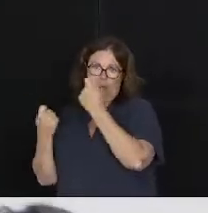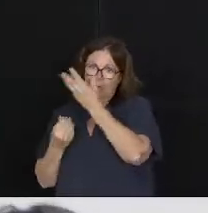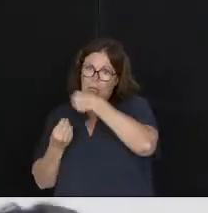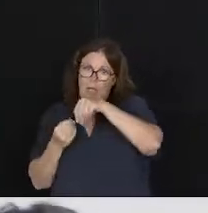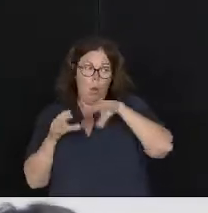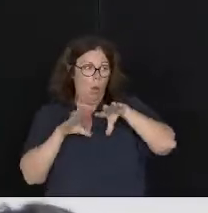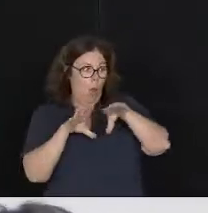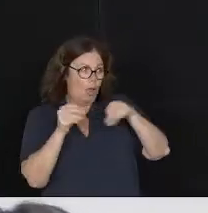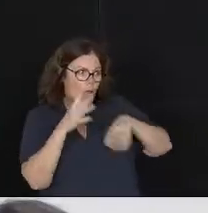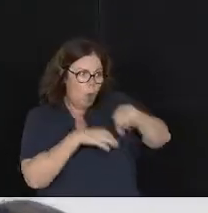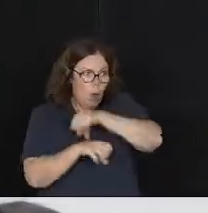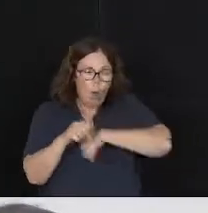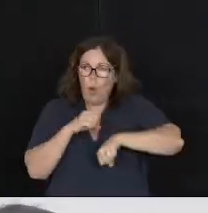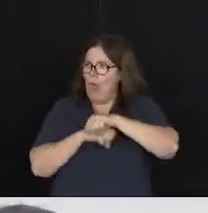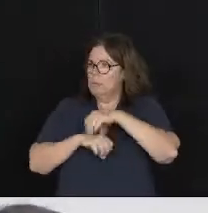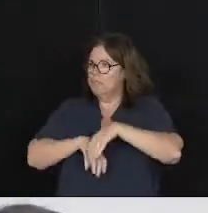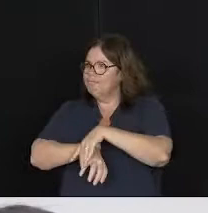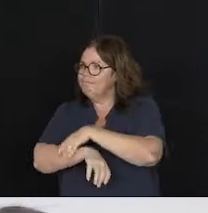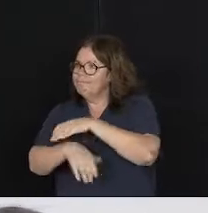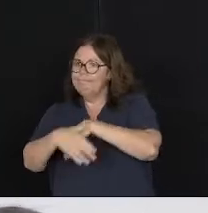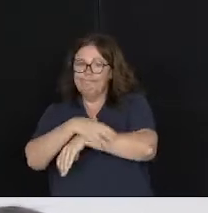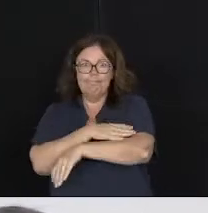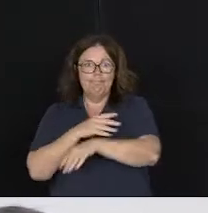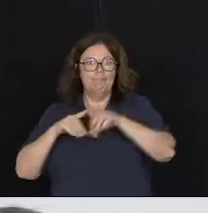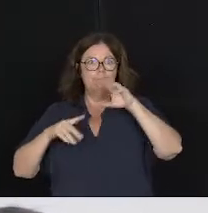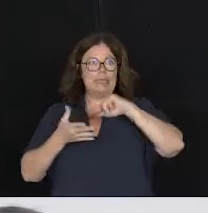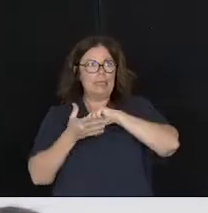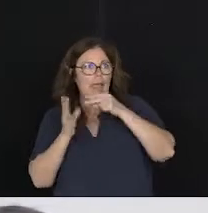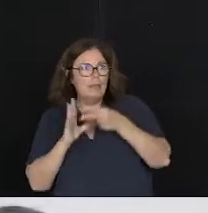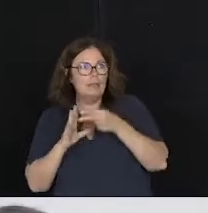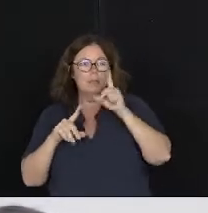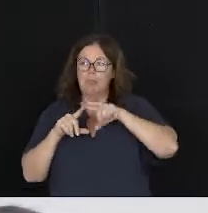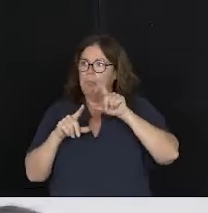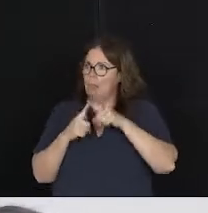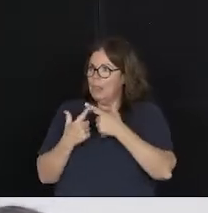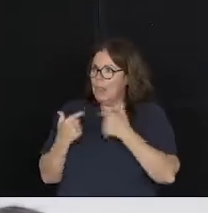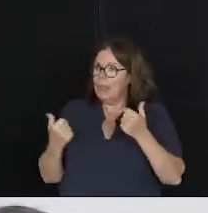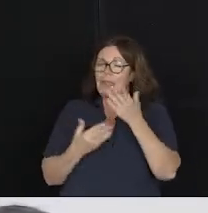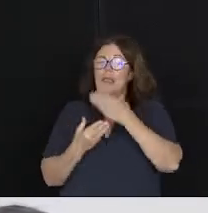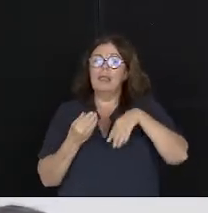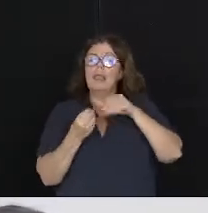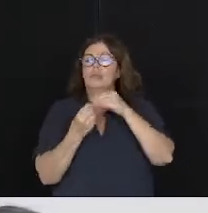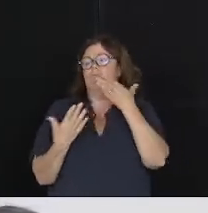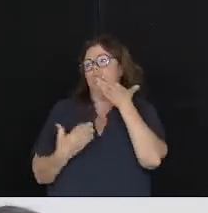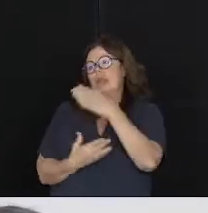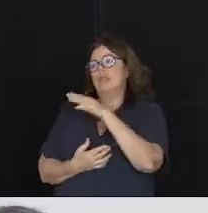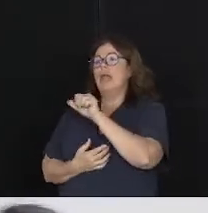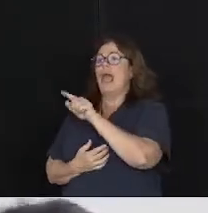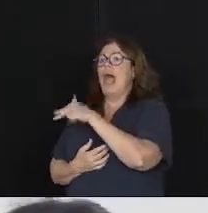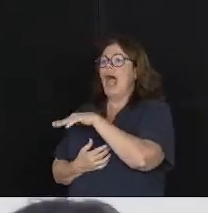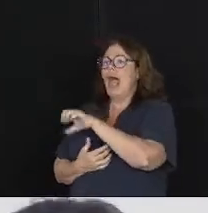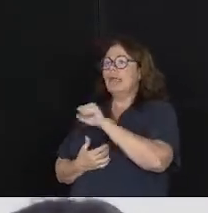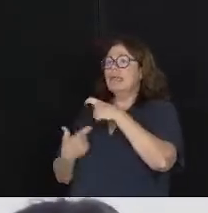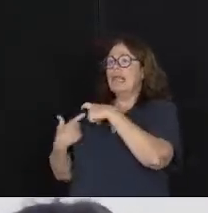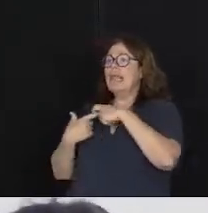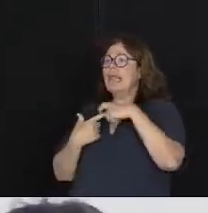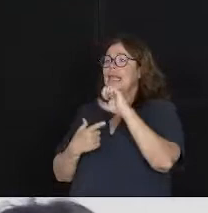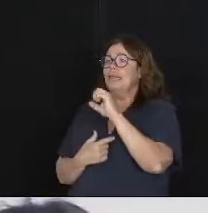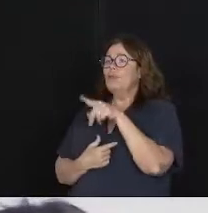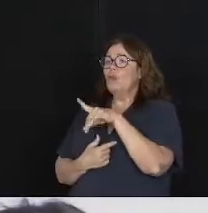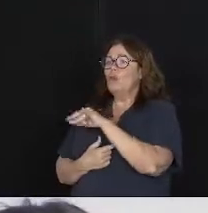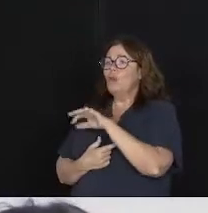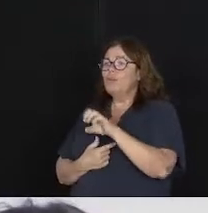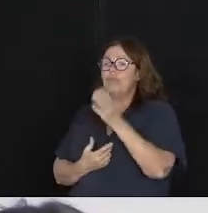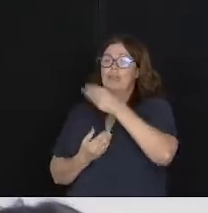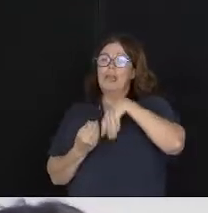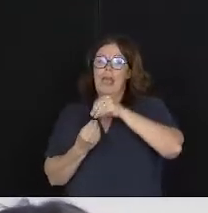s'est chargée de l'organisation matérielle et technique, et notamment Agnès Belbezé et Sophie Lemaire. Et puis aussi